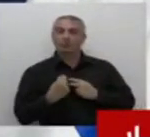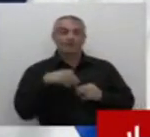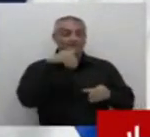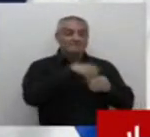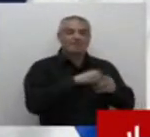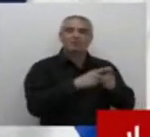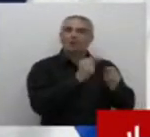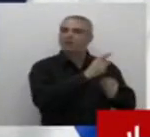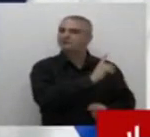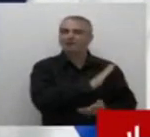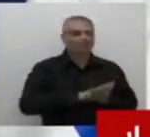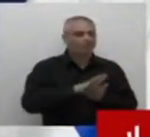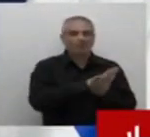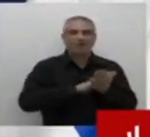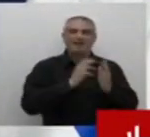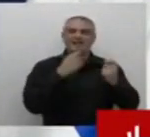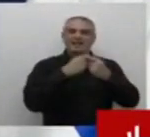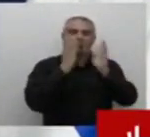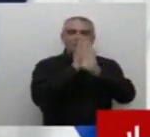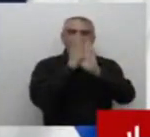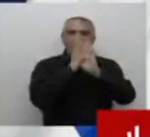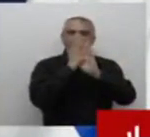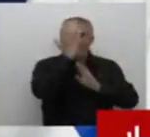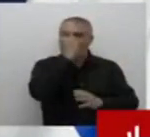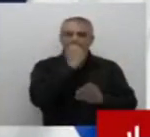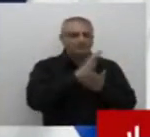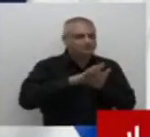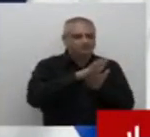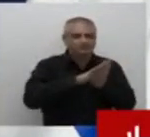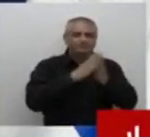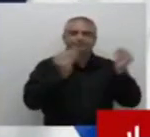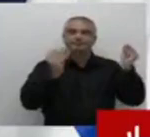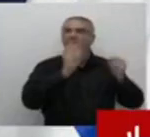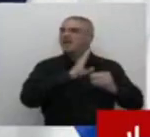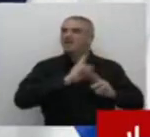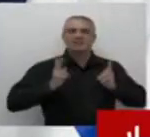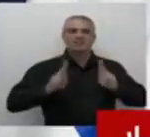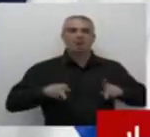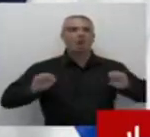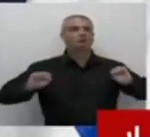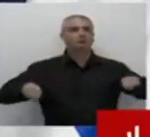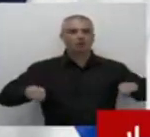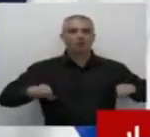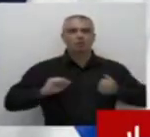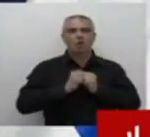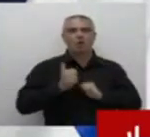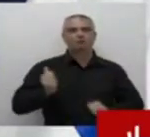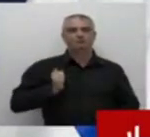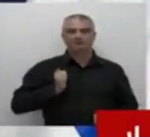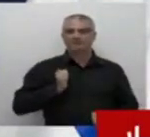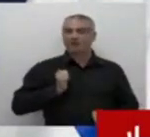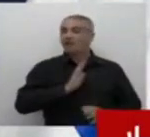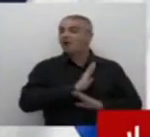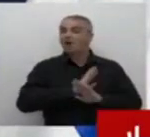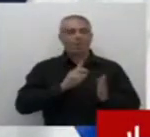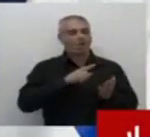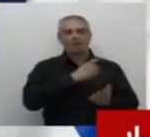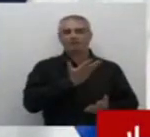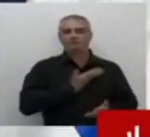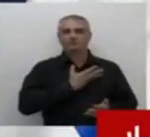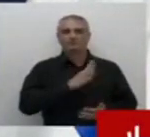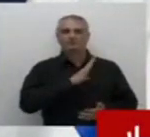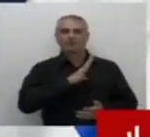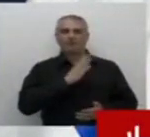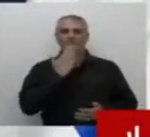المختطفين ولا تقوم لحماس قائمه بعد اليوم ولا تكون